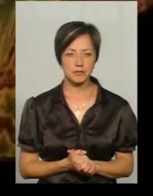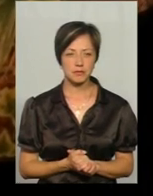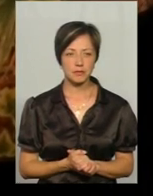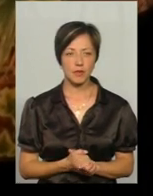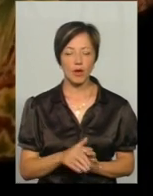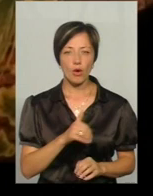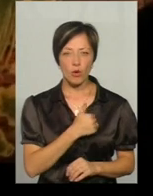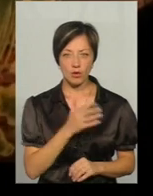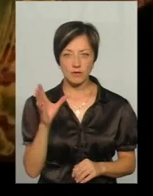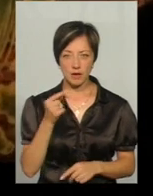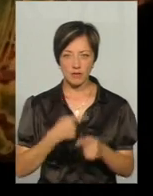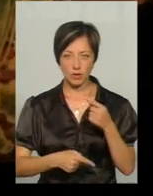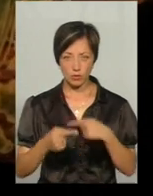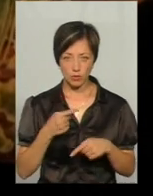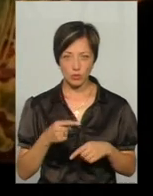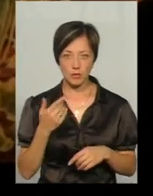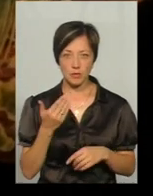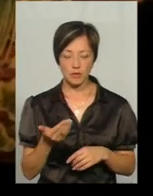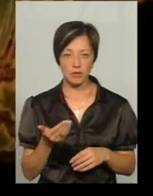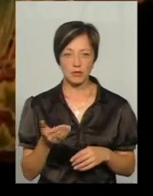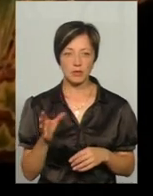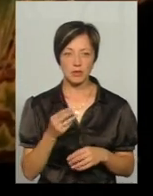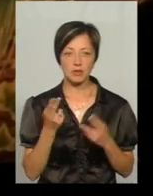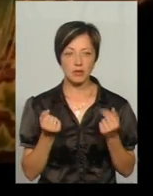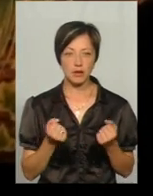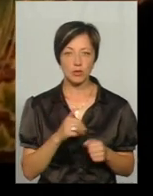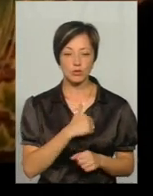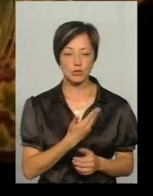Хочете, щоб все вернулося, Олександр, щоб не чути цього? Так.